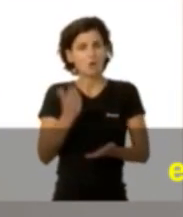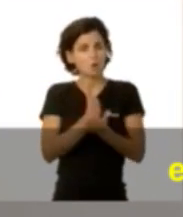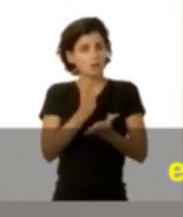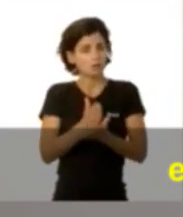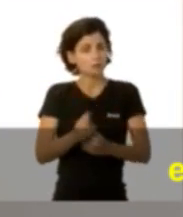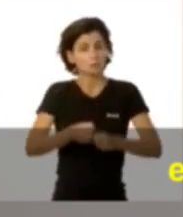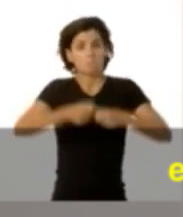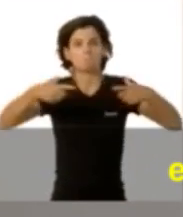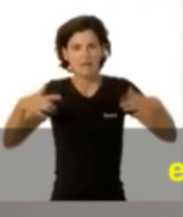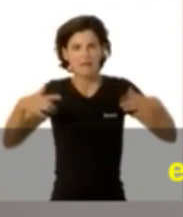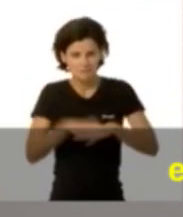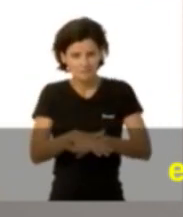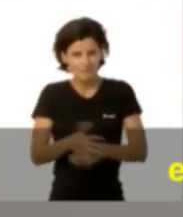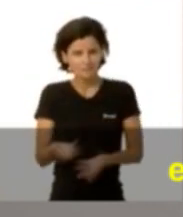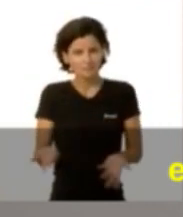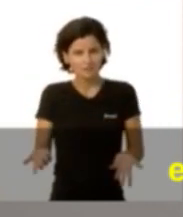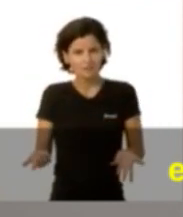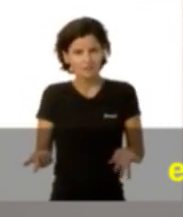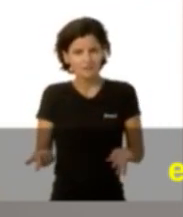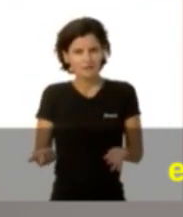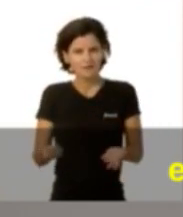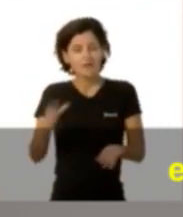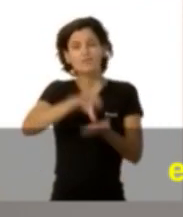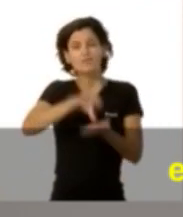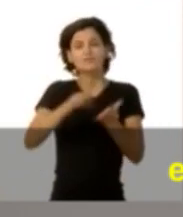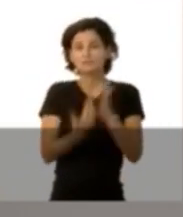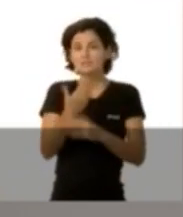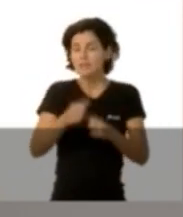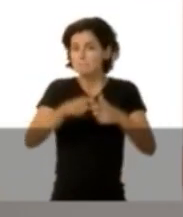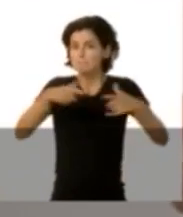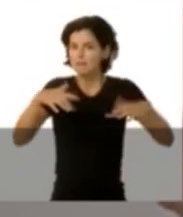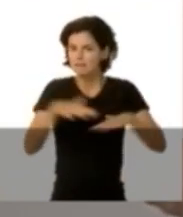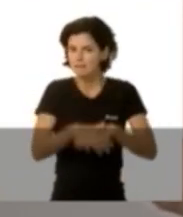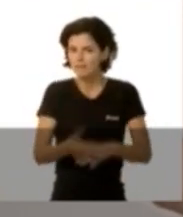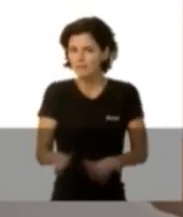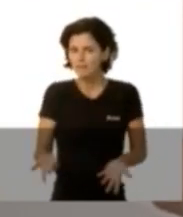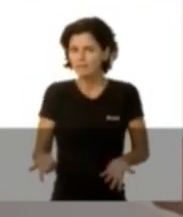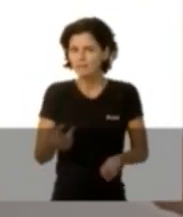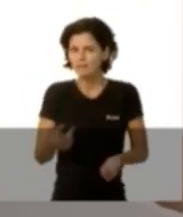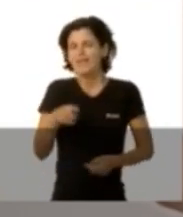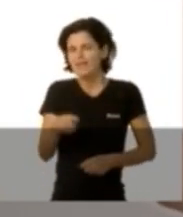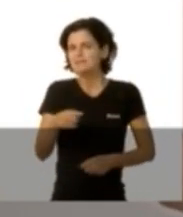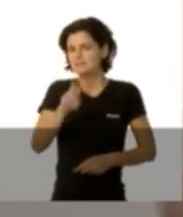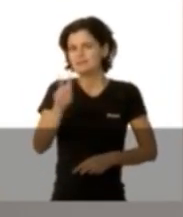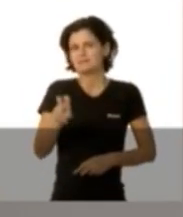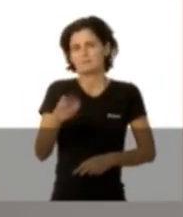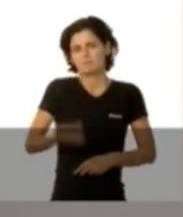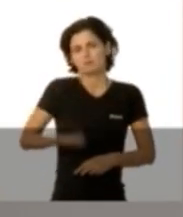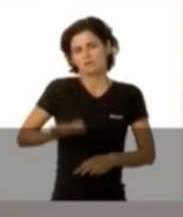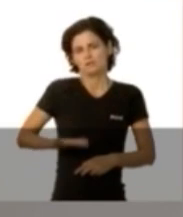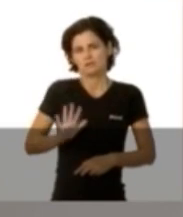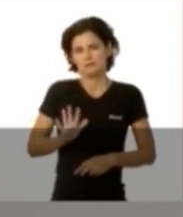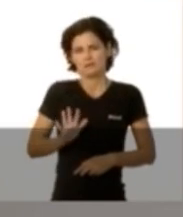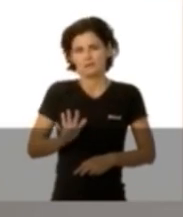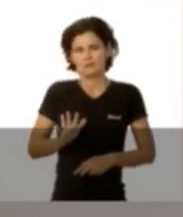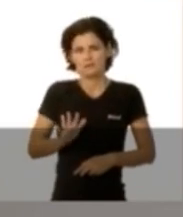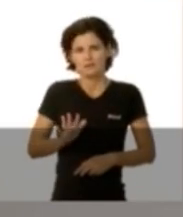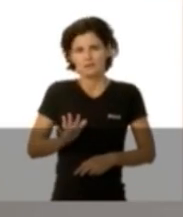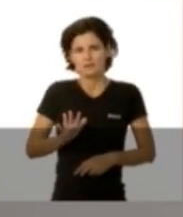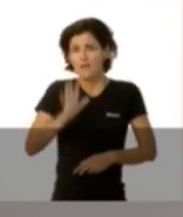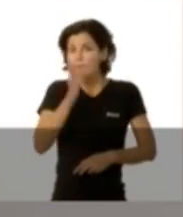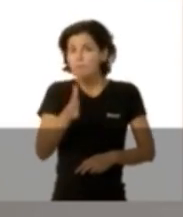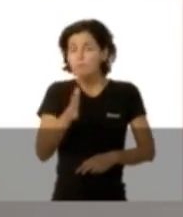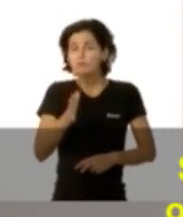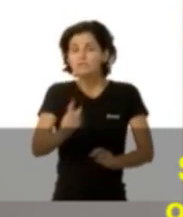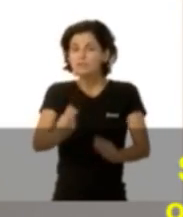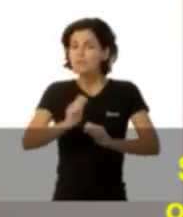col·legis, en fer centres de dia. Aquesta és la qüestió. Perquè això, a més, genera economia i